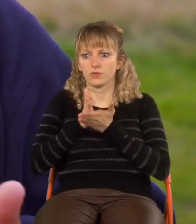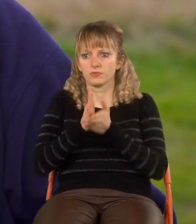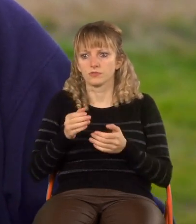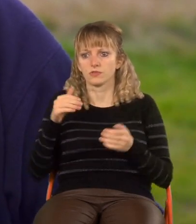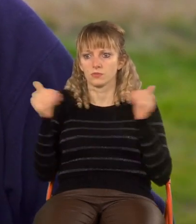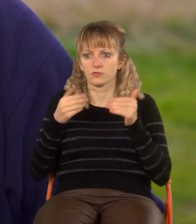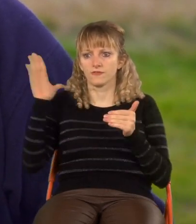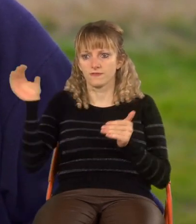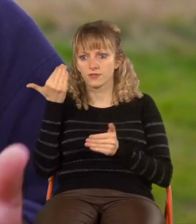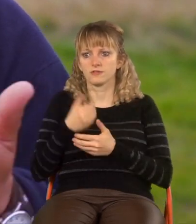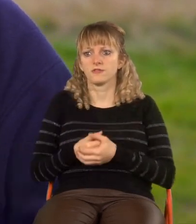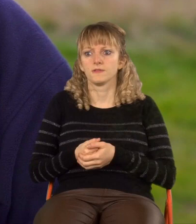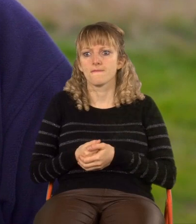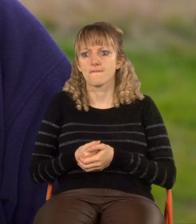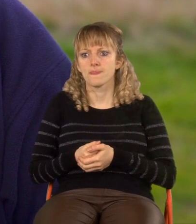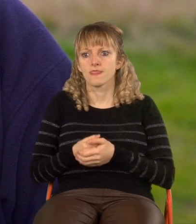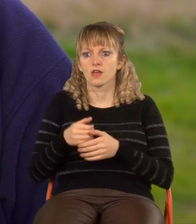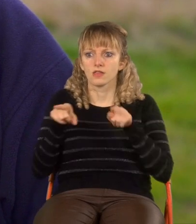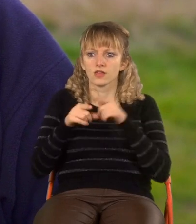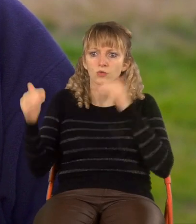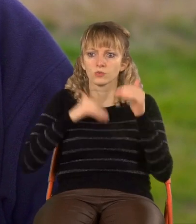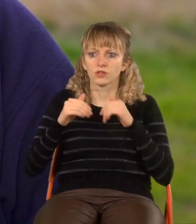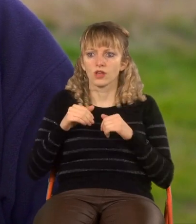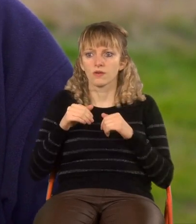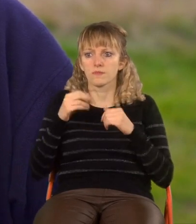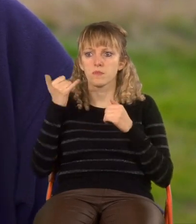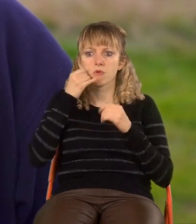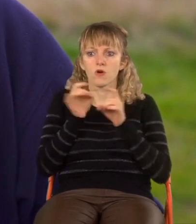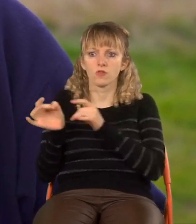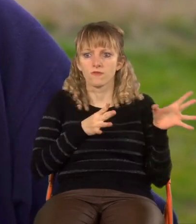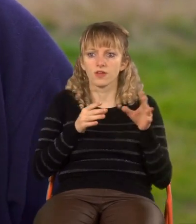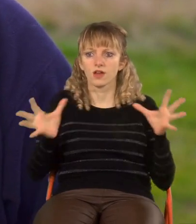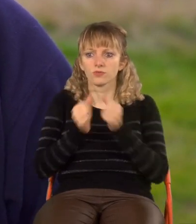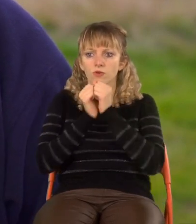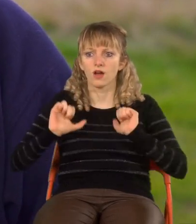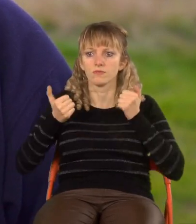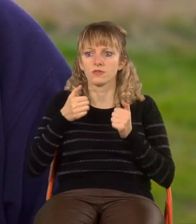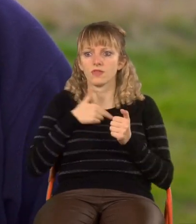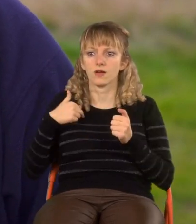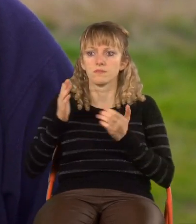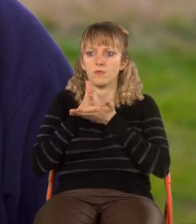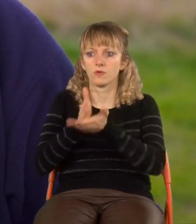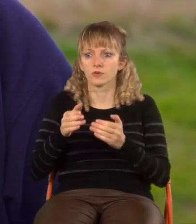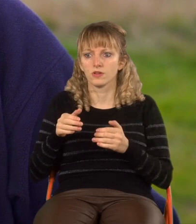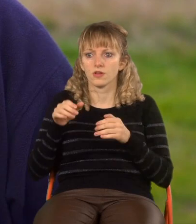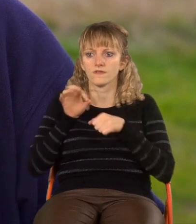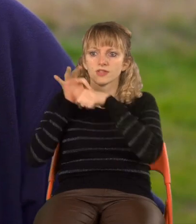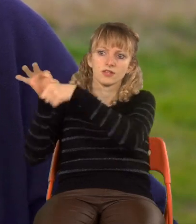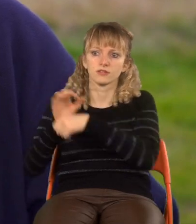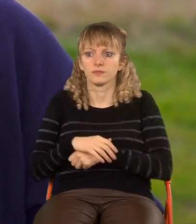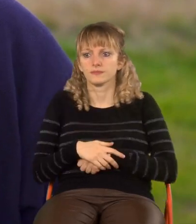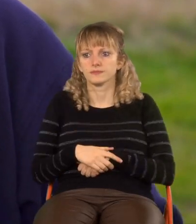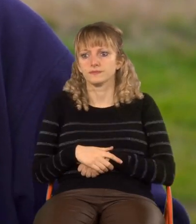trasie, żeby móc wezwać ewentualnie górskie ochotnicze pogotowie ratunkowe lub żeby nam